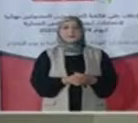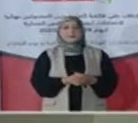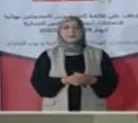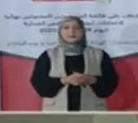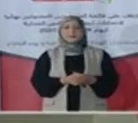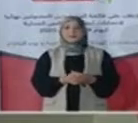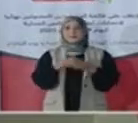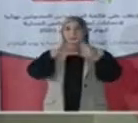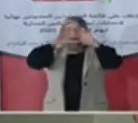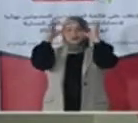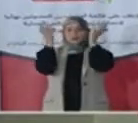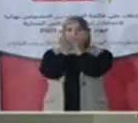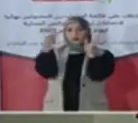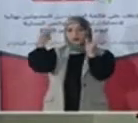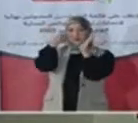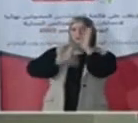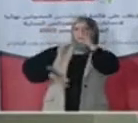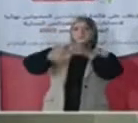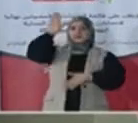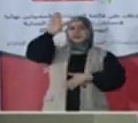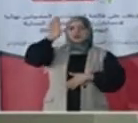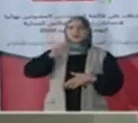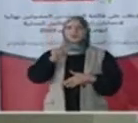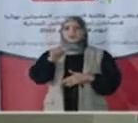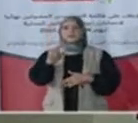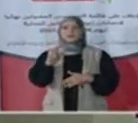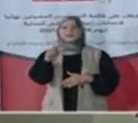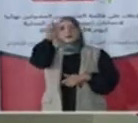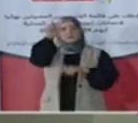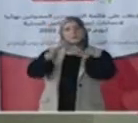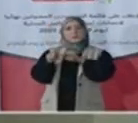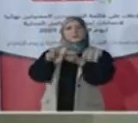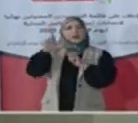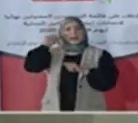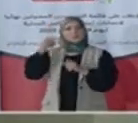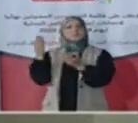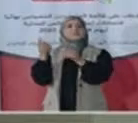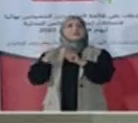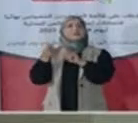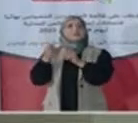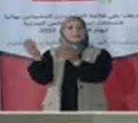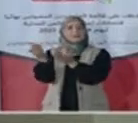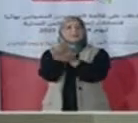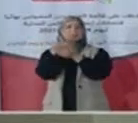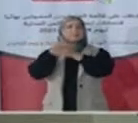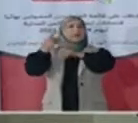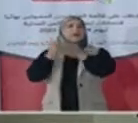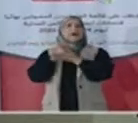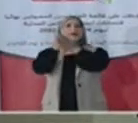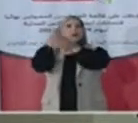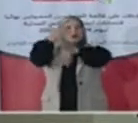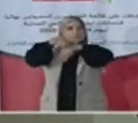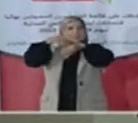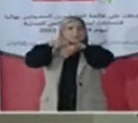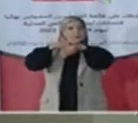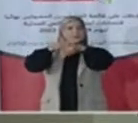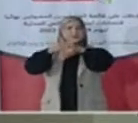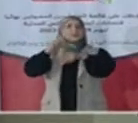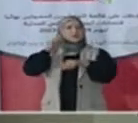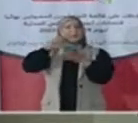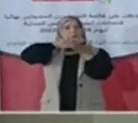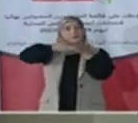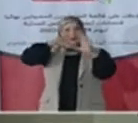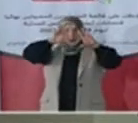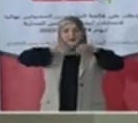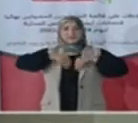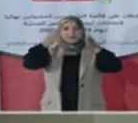من ضمن المترشحين طبعا من هو مطالب بتجميع التزكيات، وقد تمكن المترشحون المقبولين بصفة نهائية